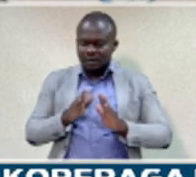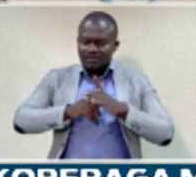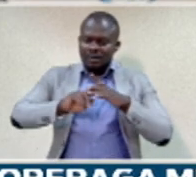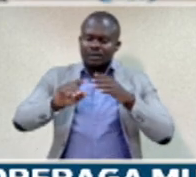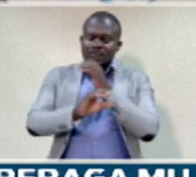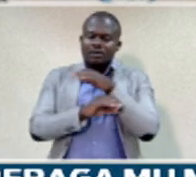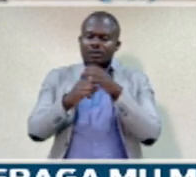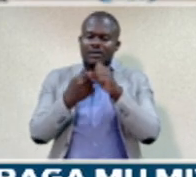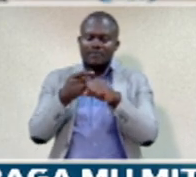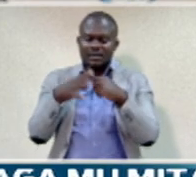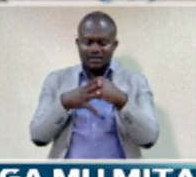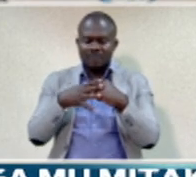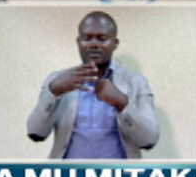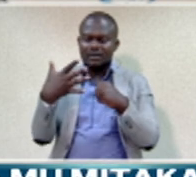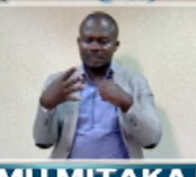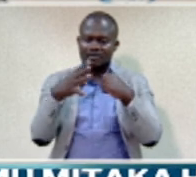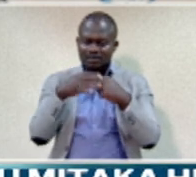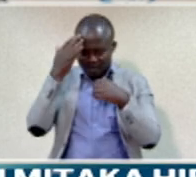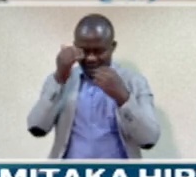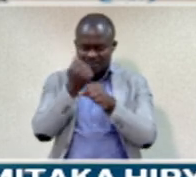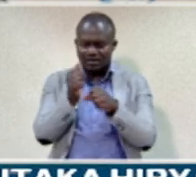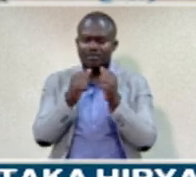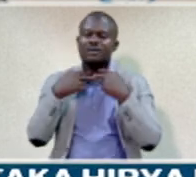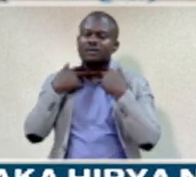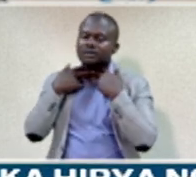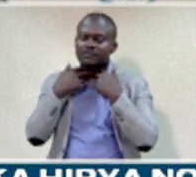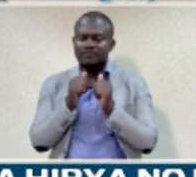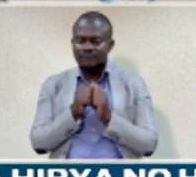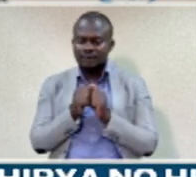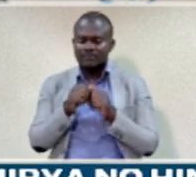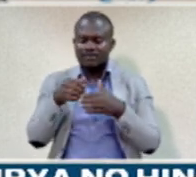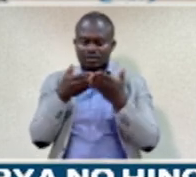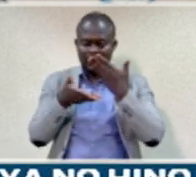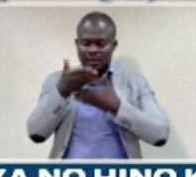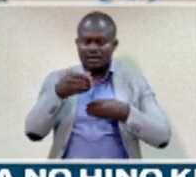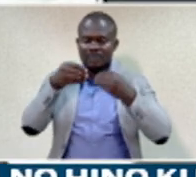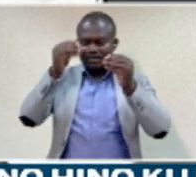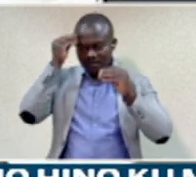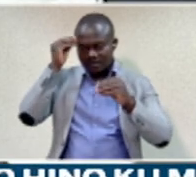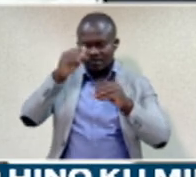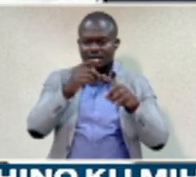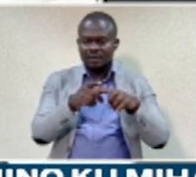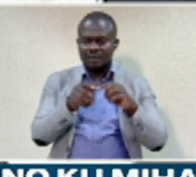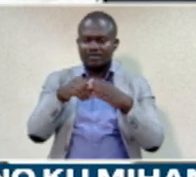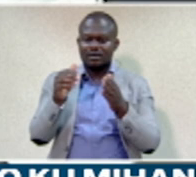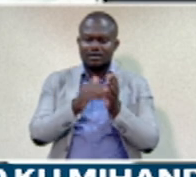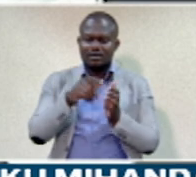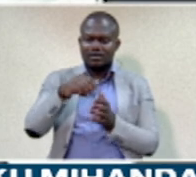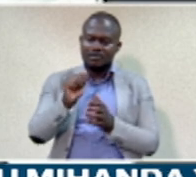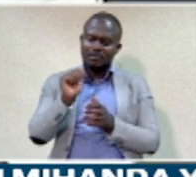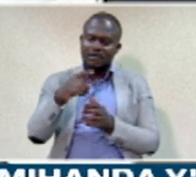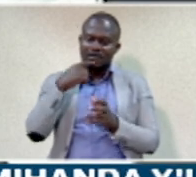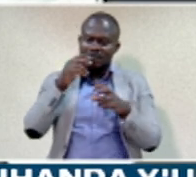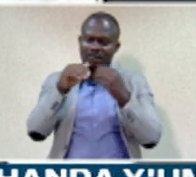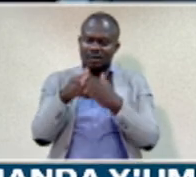mu 1959 ngo kubera ko bakoranaga n'umukoroni Mu biganiro yagiye atanga mu bihe binyuranye kandi Paul Rusesabagina yavugaga